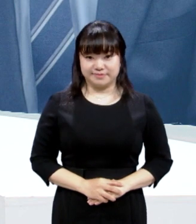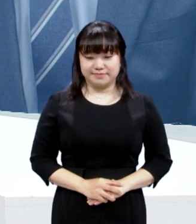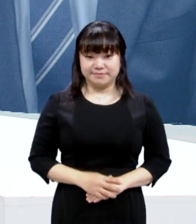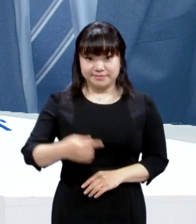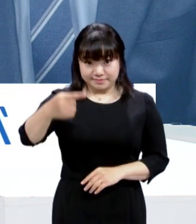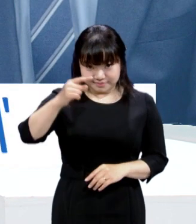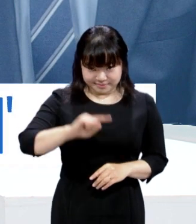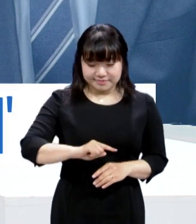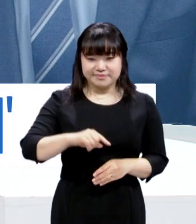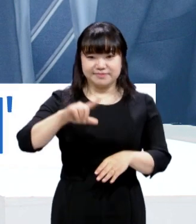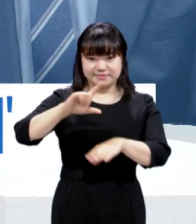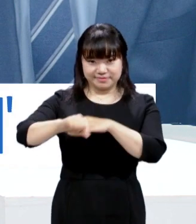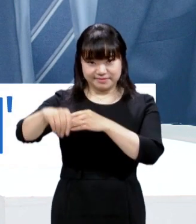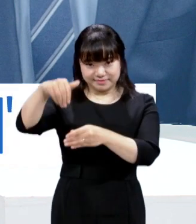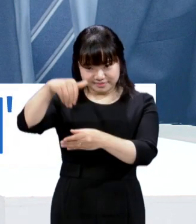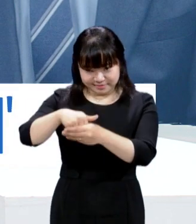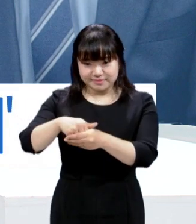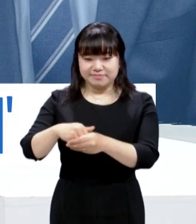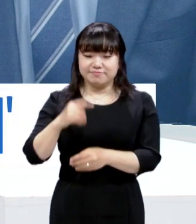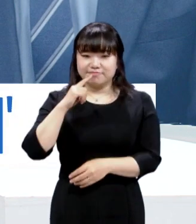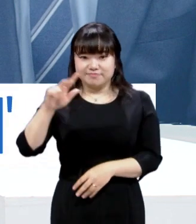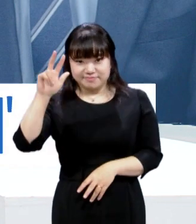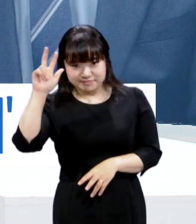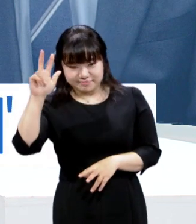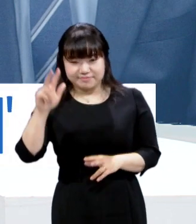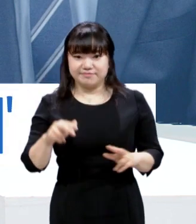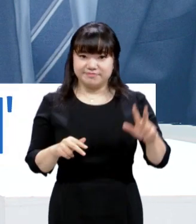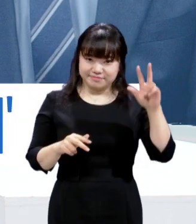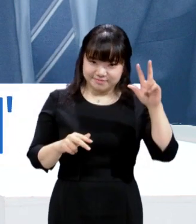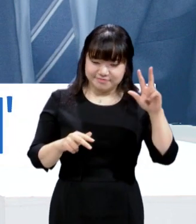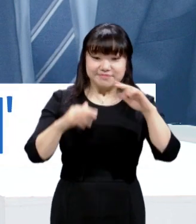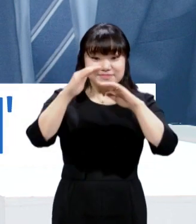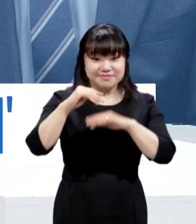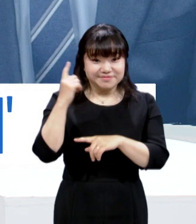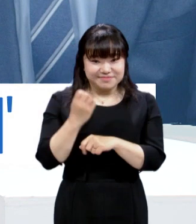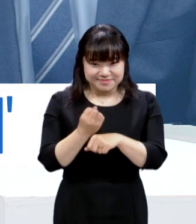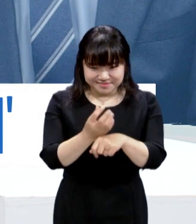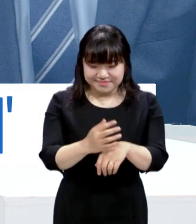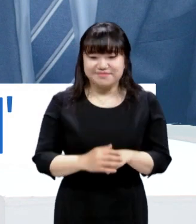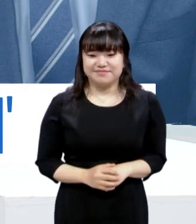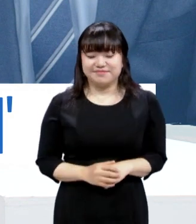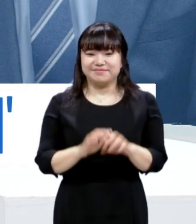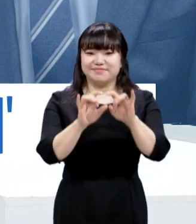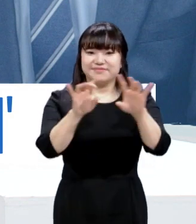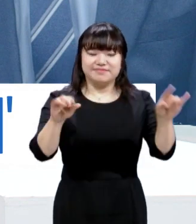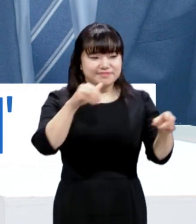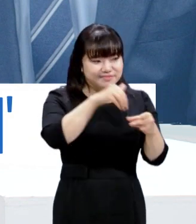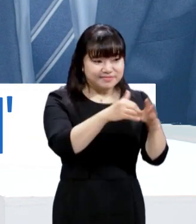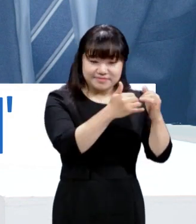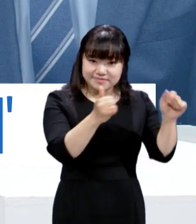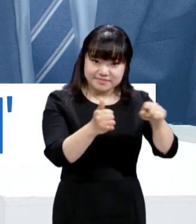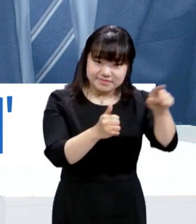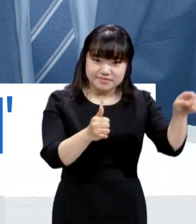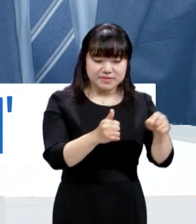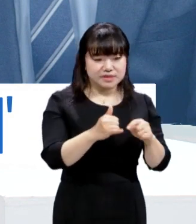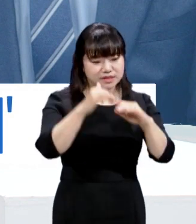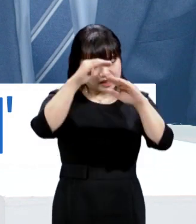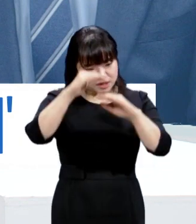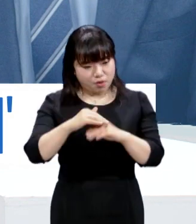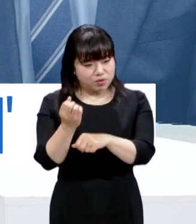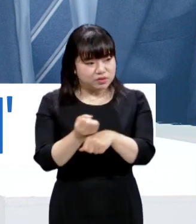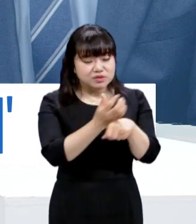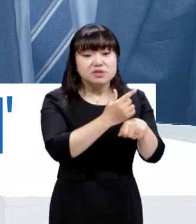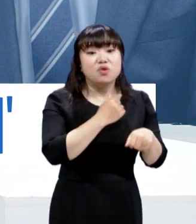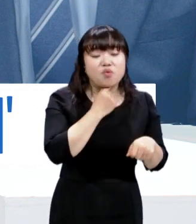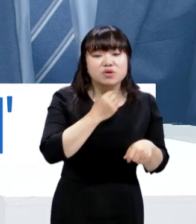그 다음엔 지방선거에 출마한 후보들의 공약을 알아봅니다 4 sk 브로드밴드가 유권자들에게 다양한 선거 정보를 제공하기 위해